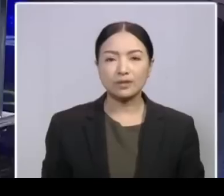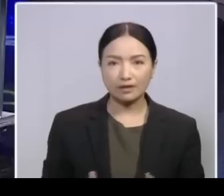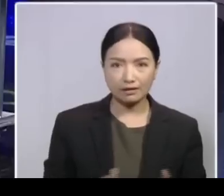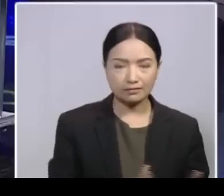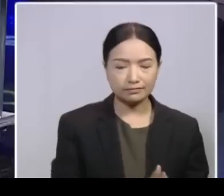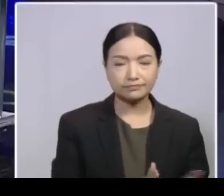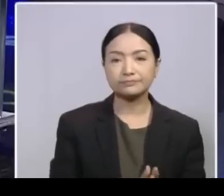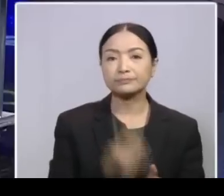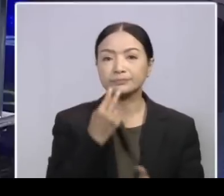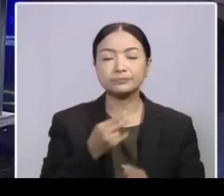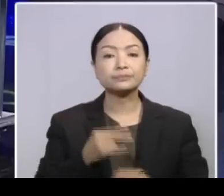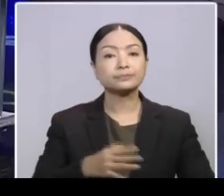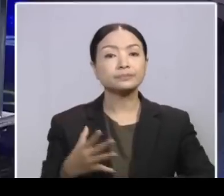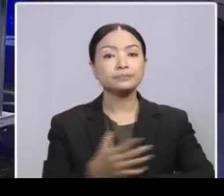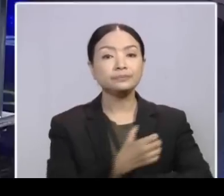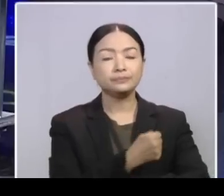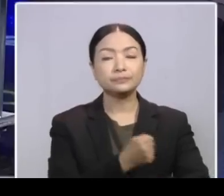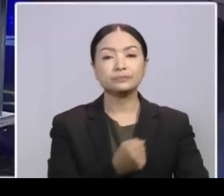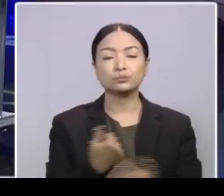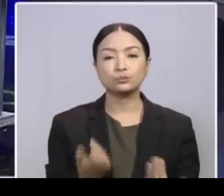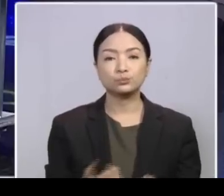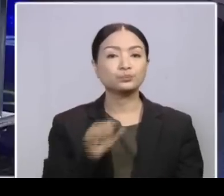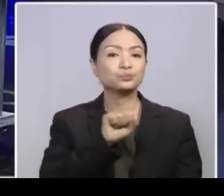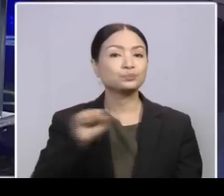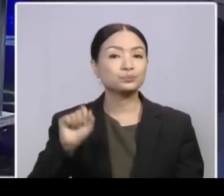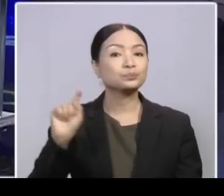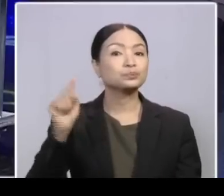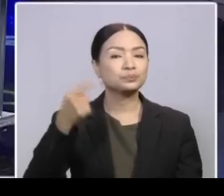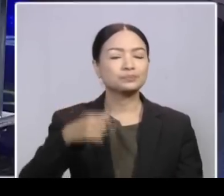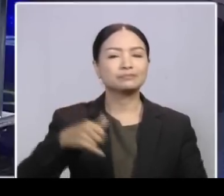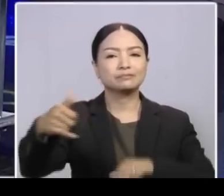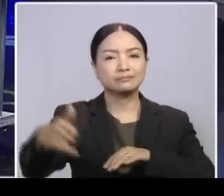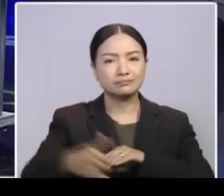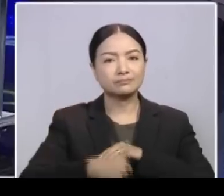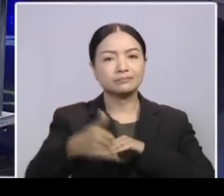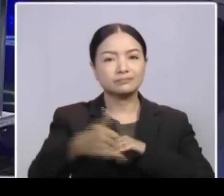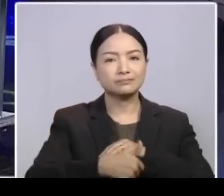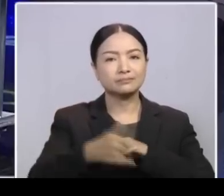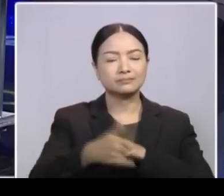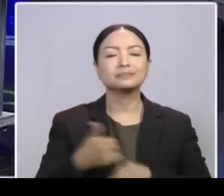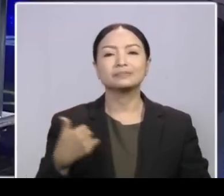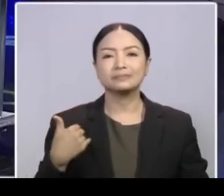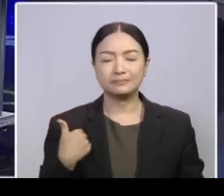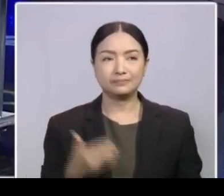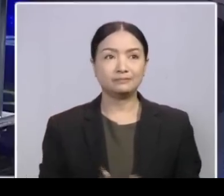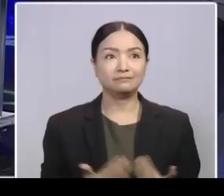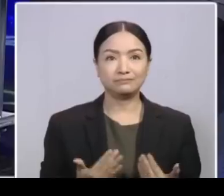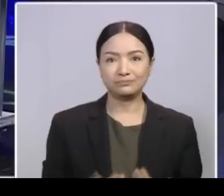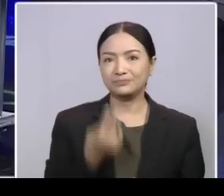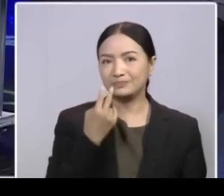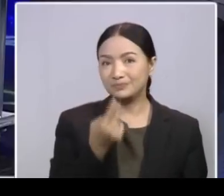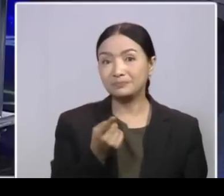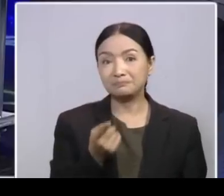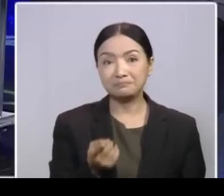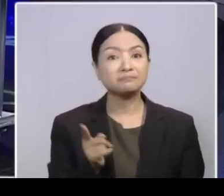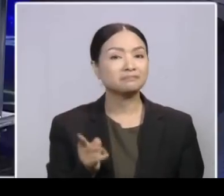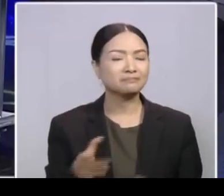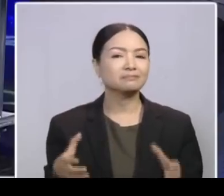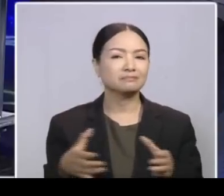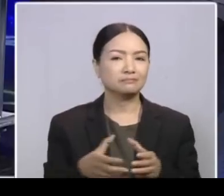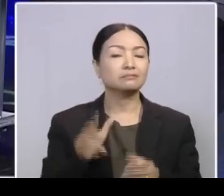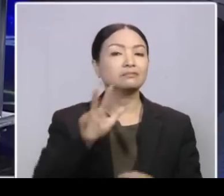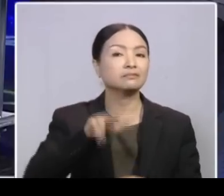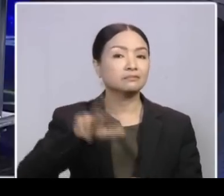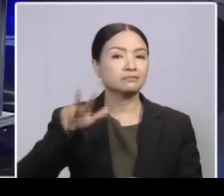สลับมาดูบรรยากาศทางการเมืองกันหน่อยนะคะวันนี้ส.ส.ใหม่ทยอยรายงานตัวที่สภากันต่อเนื่องและวันนี้สีสันก็คงจะหนีไม่พ้นพรรคเพื่อไ